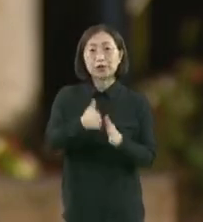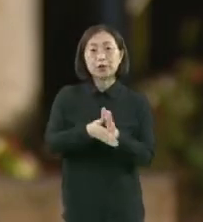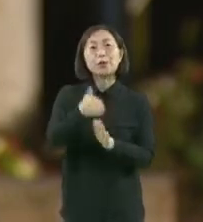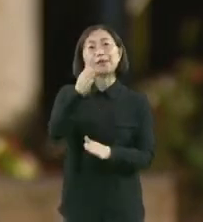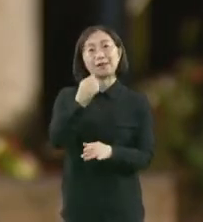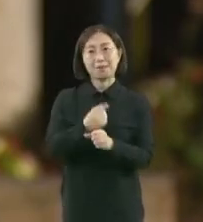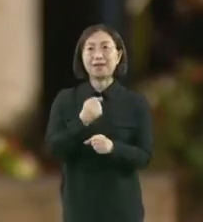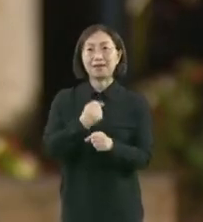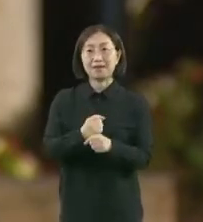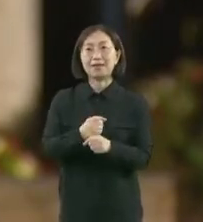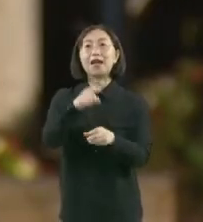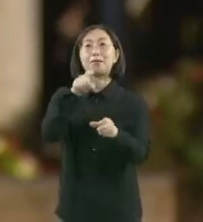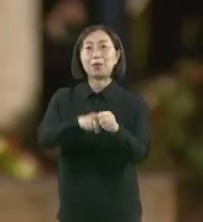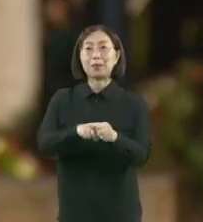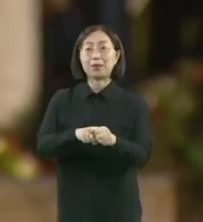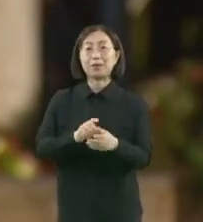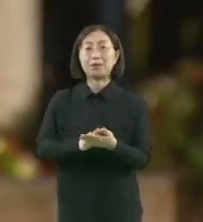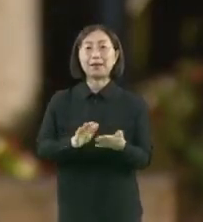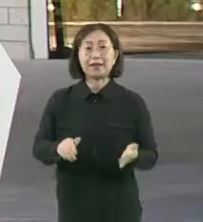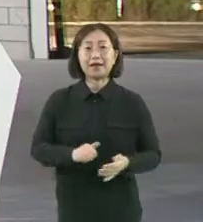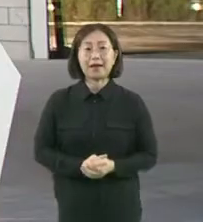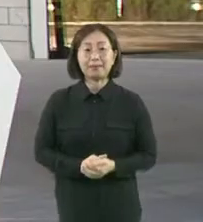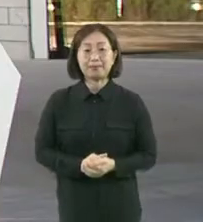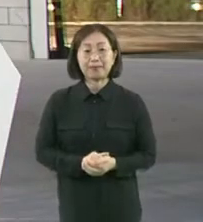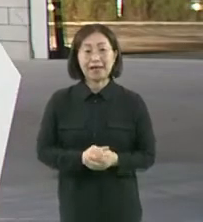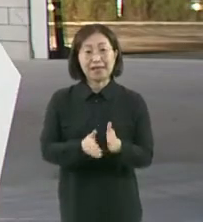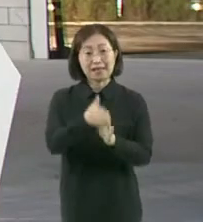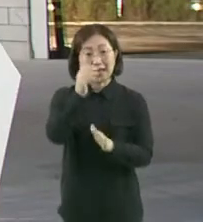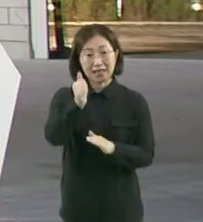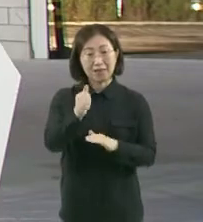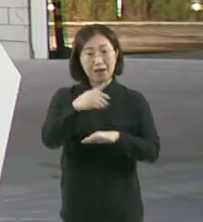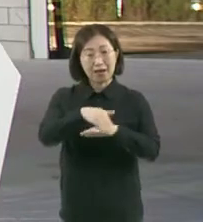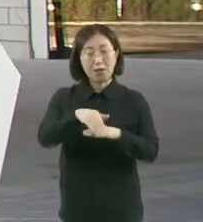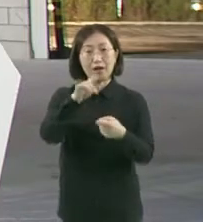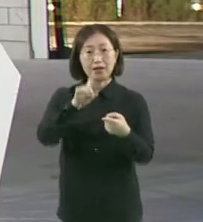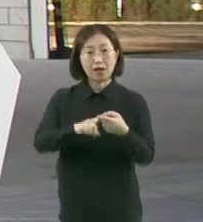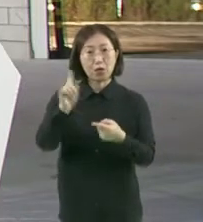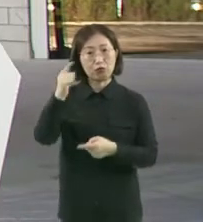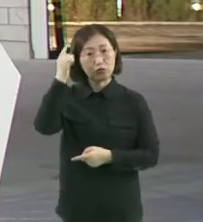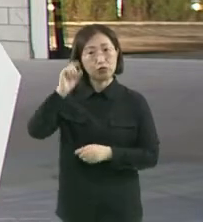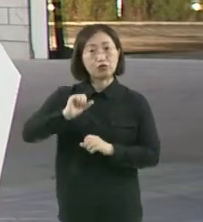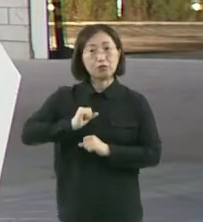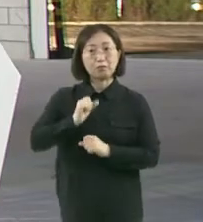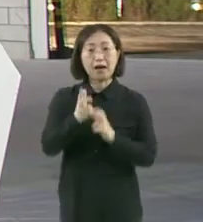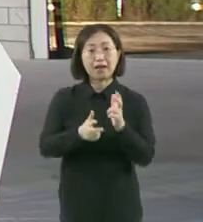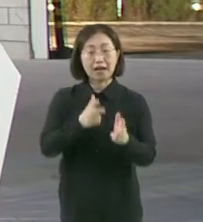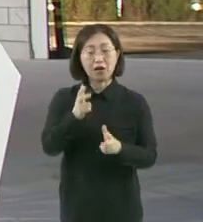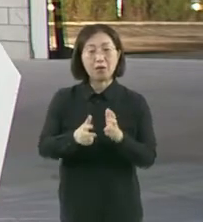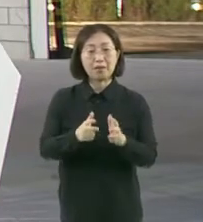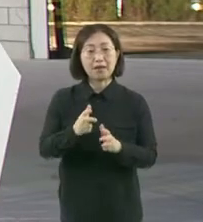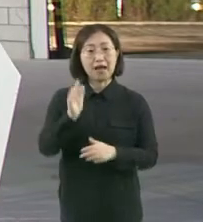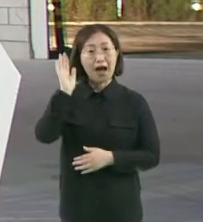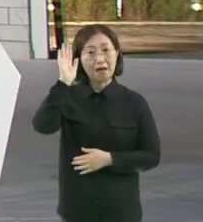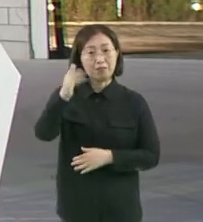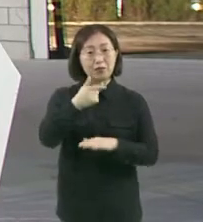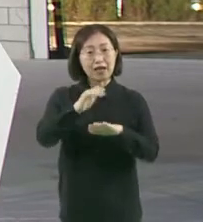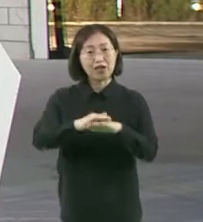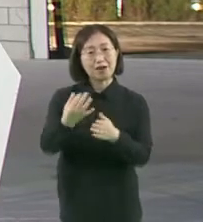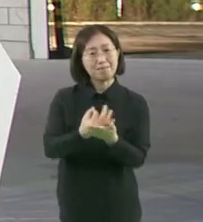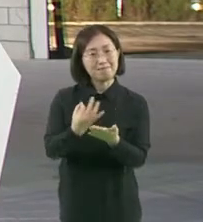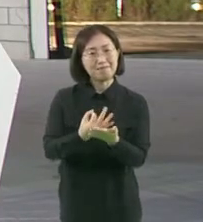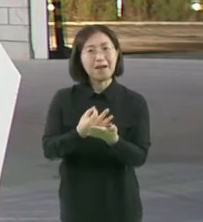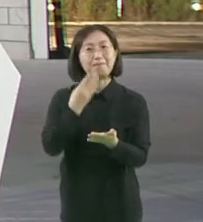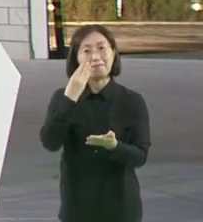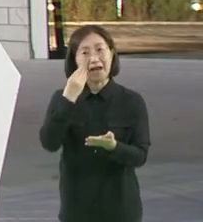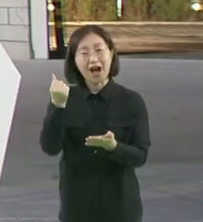저희가 가고자 하는 길입니다. 시장님이 구상대로 이제 우주 또 국방 산업이 대전에도 미래 먹거리를 책임지는 그런 주력